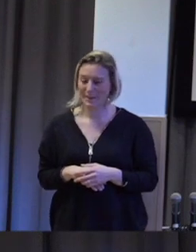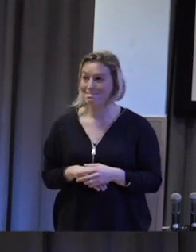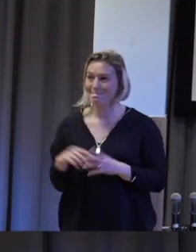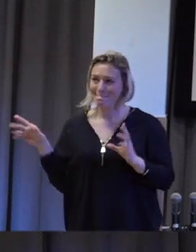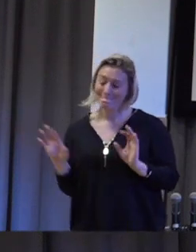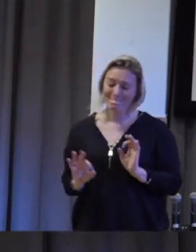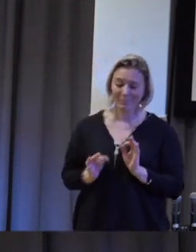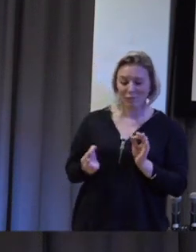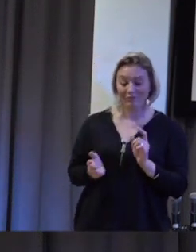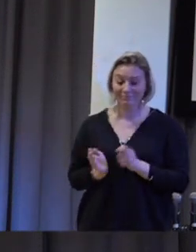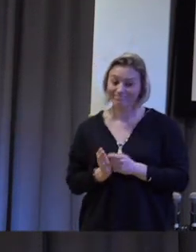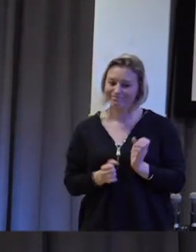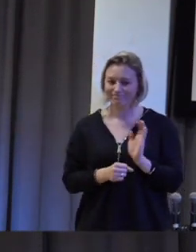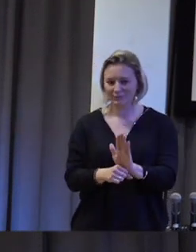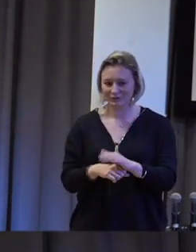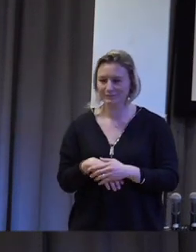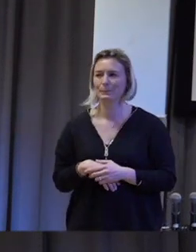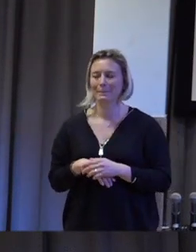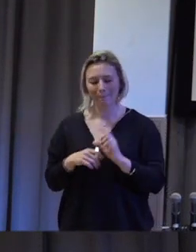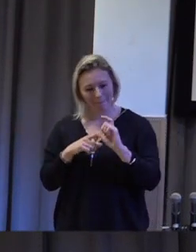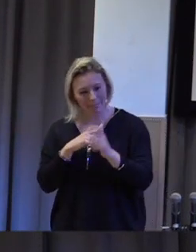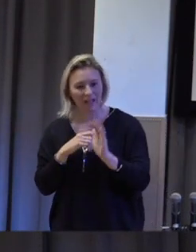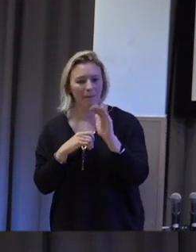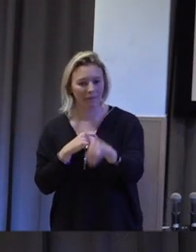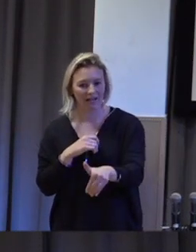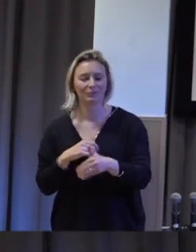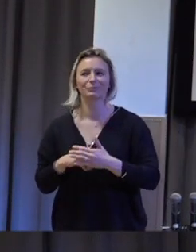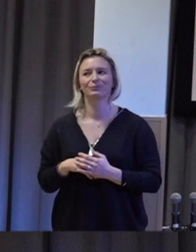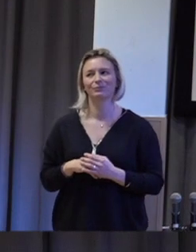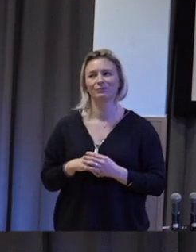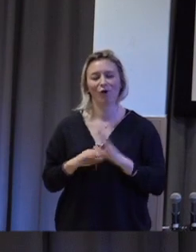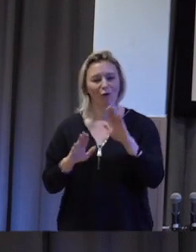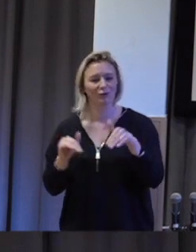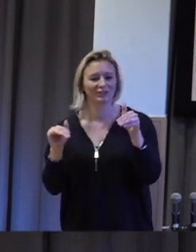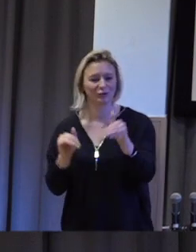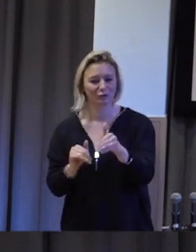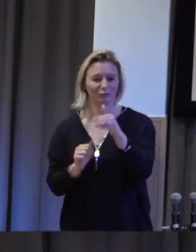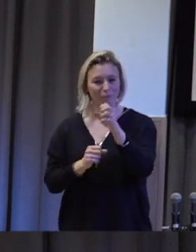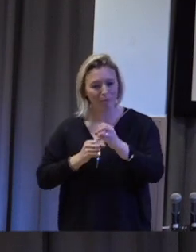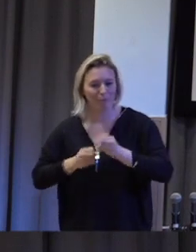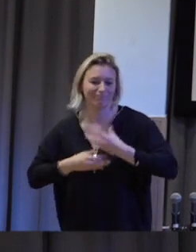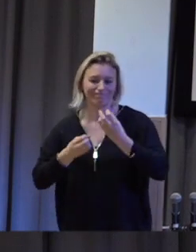moment. Et après cela, nous allons donc continuer dans la parole du Seigneur.